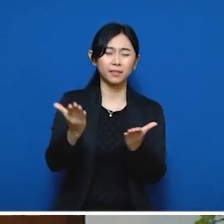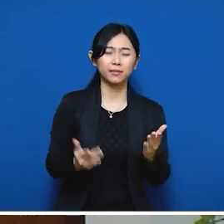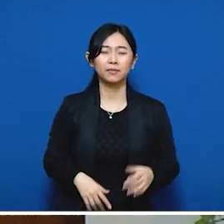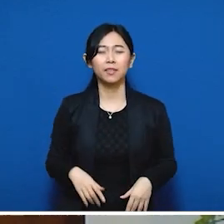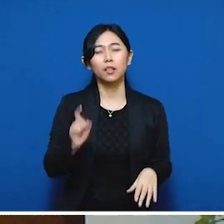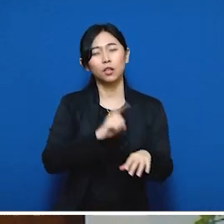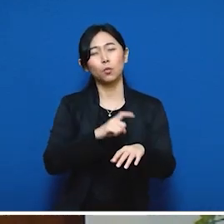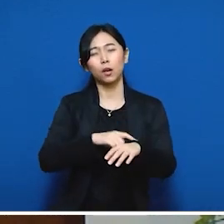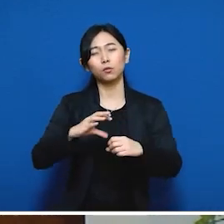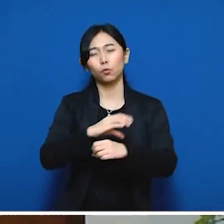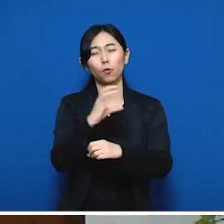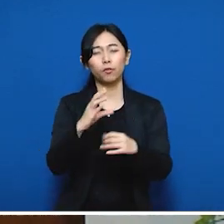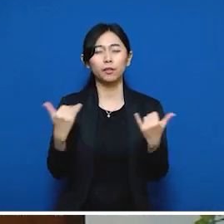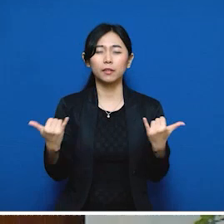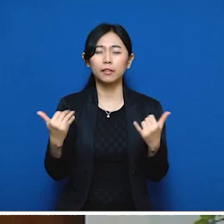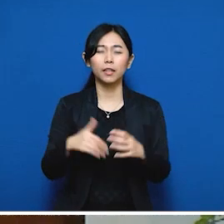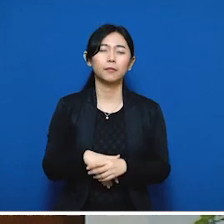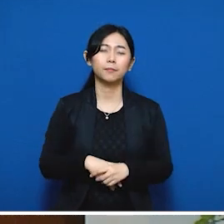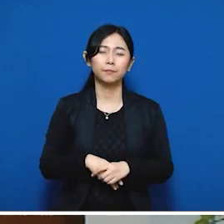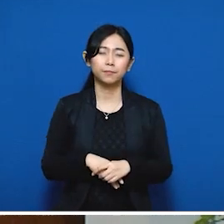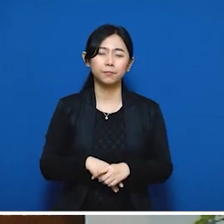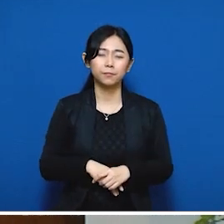pada masa pandemi ini.